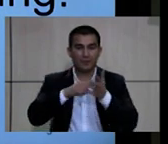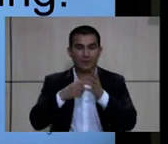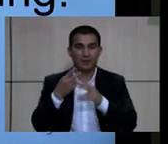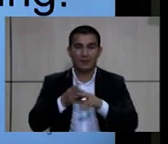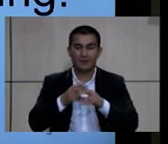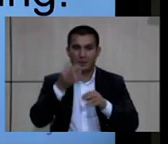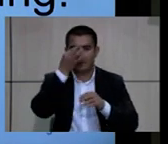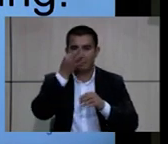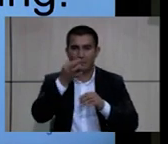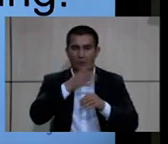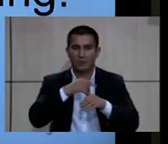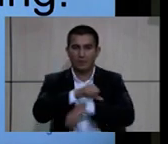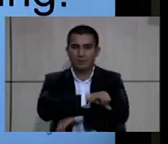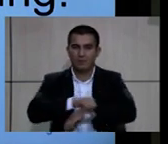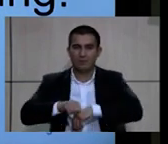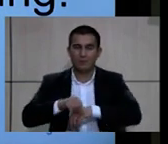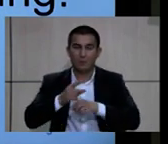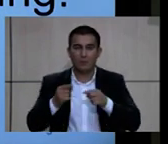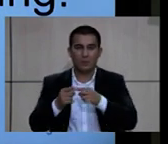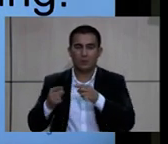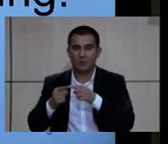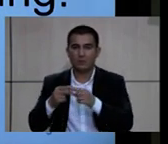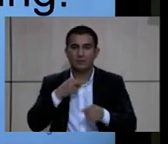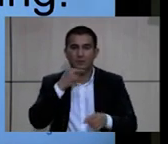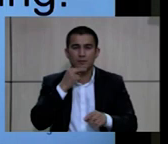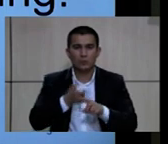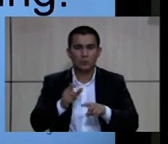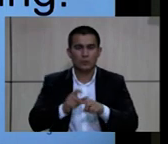chiziqlar. Ahamiyat bering burchaklariga.